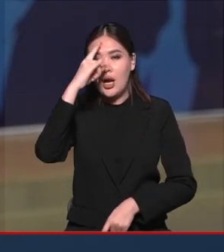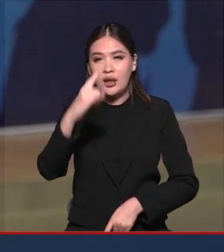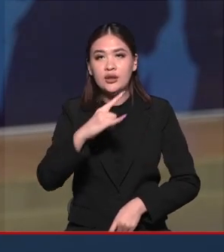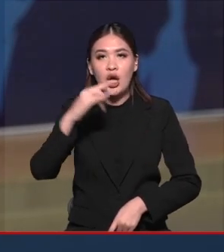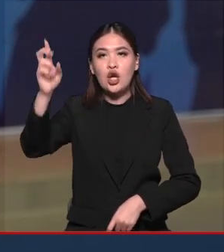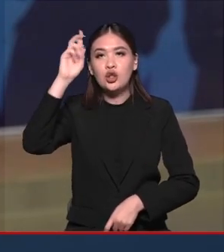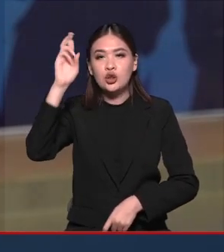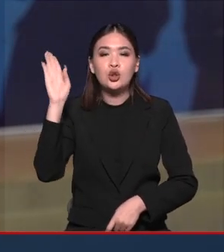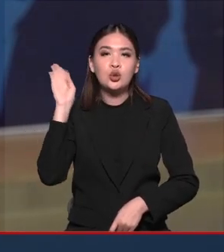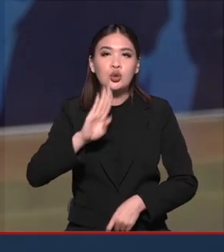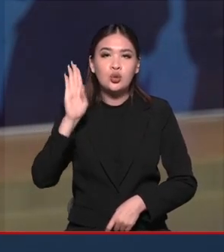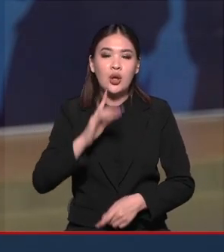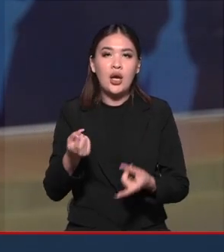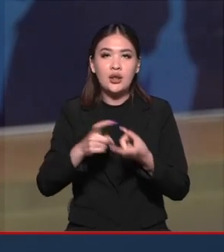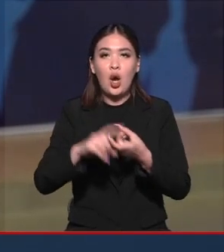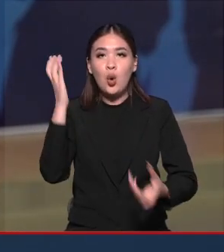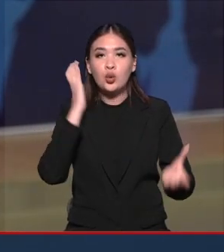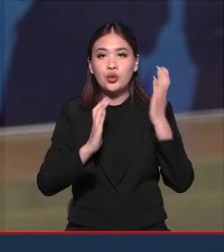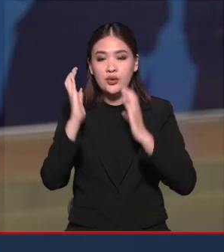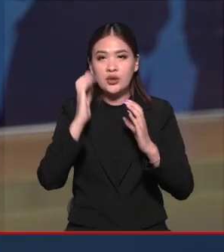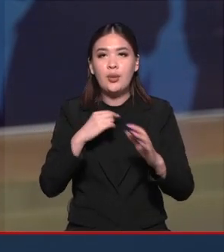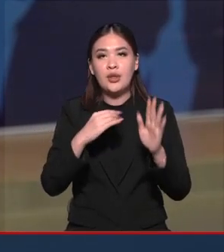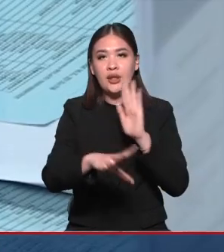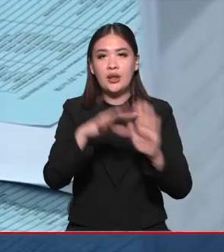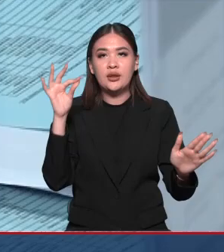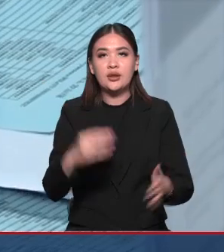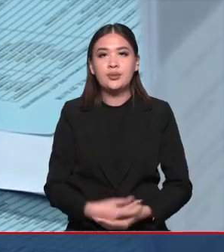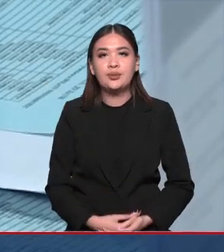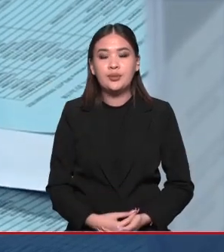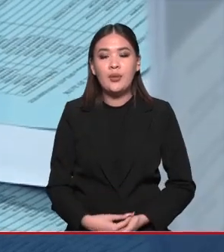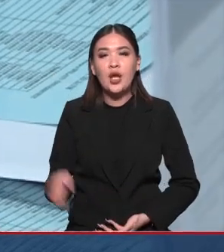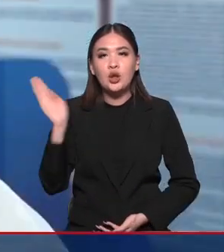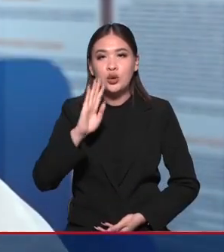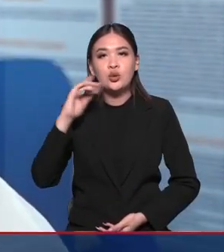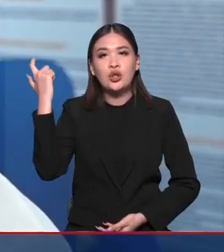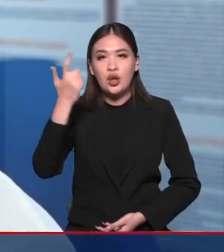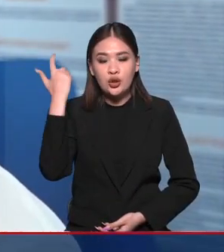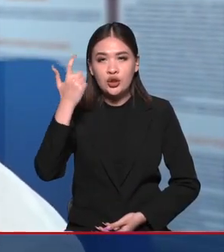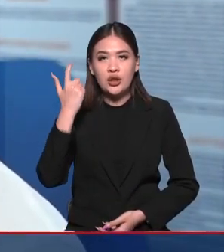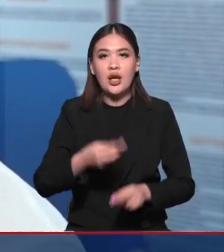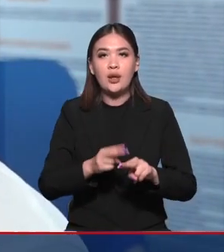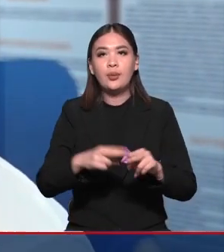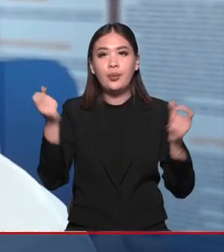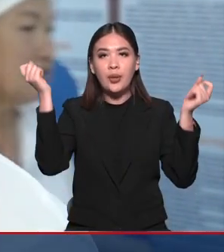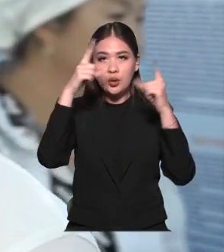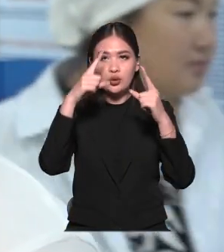Қазақ ұлттық су шаруашылығы және ирригация университетін таңдадым десем де болады. Су шаруашылығын ұлттық университетке түсейін деп